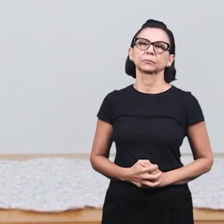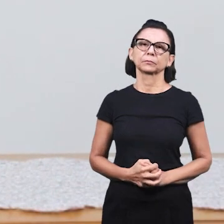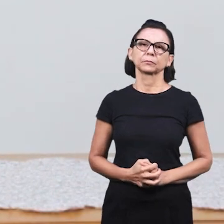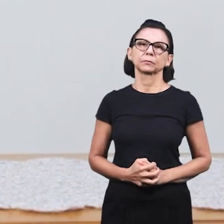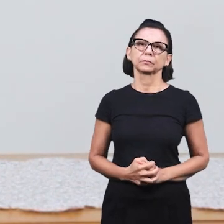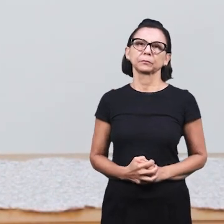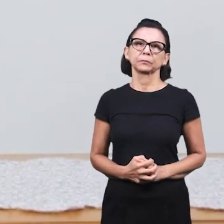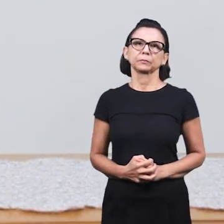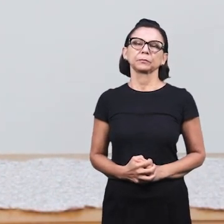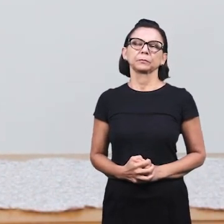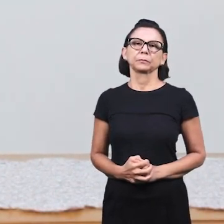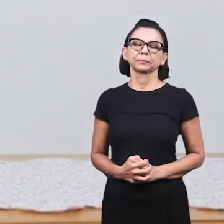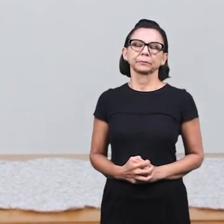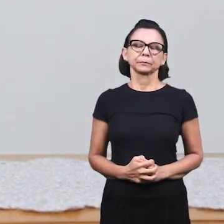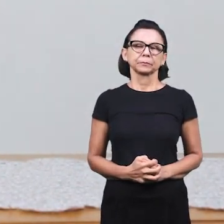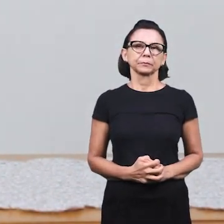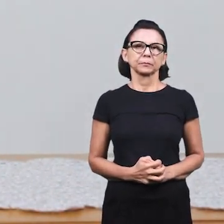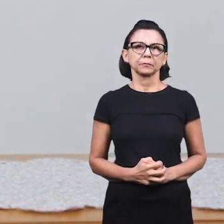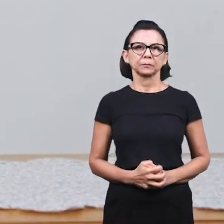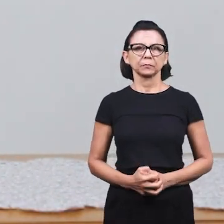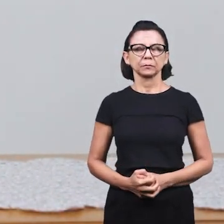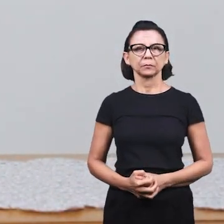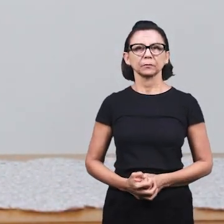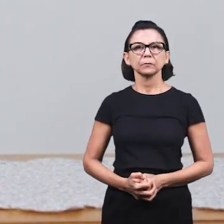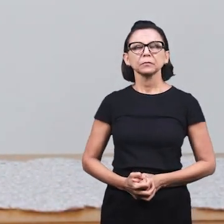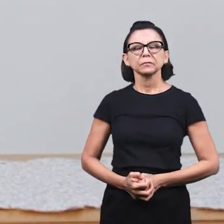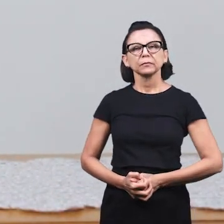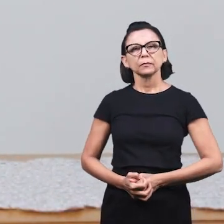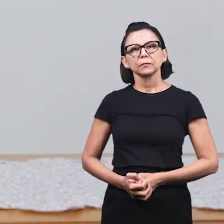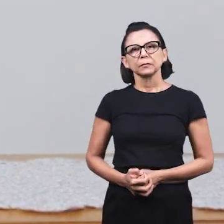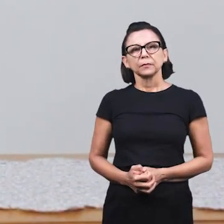Гости, чувствуйте себя свободно.